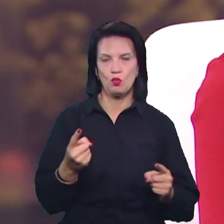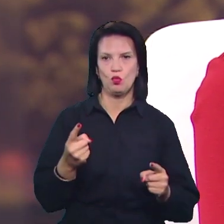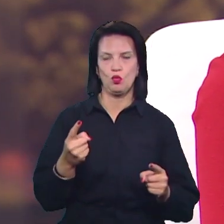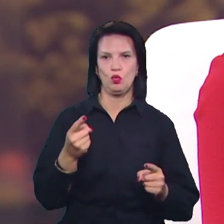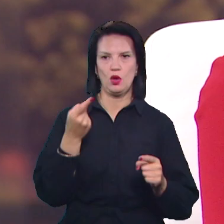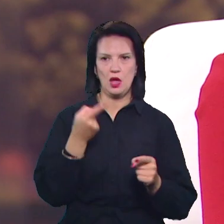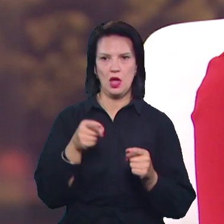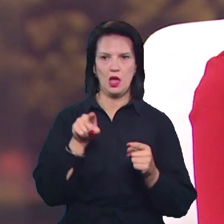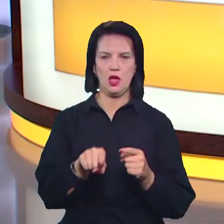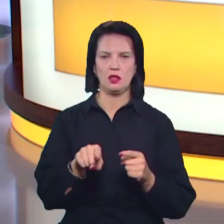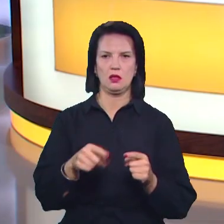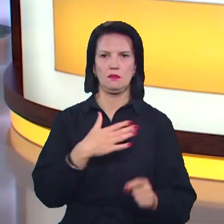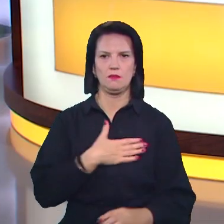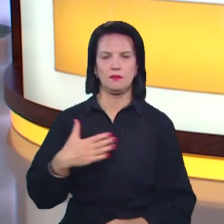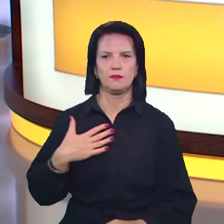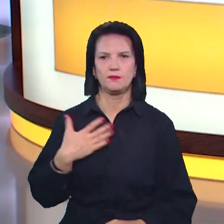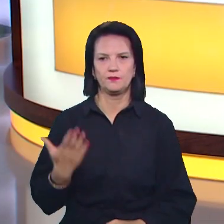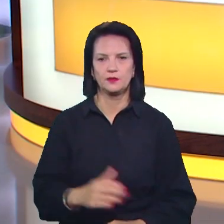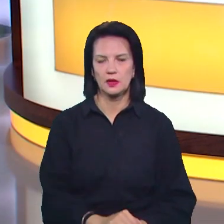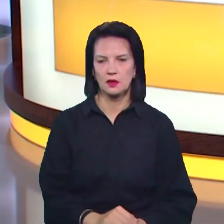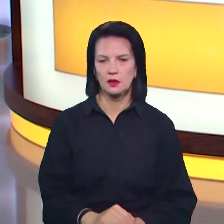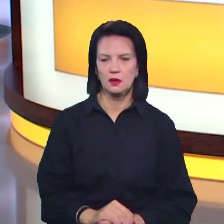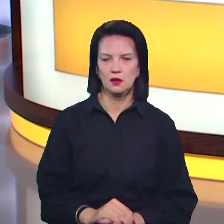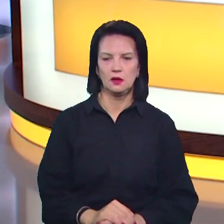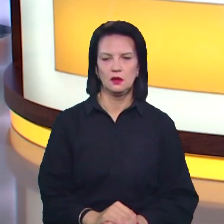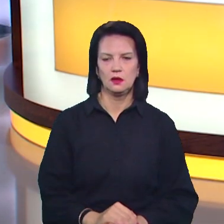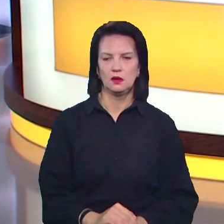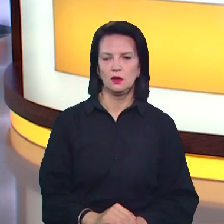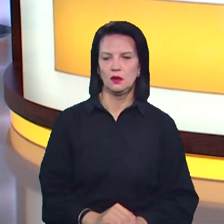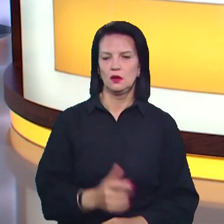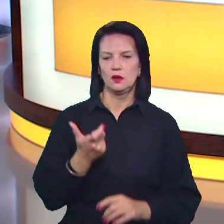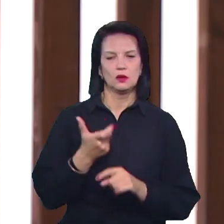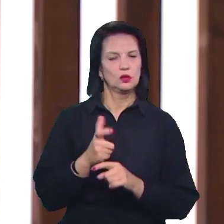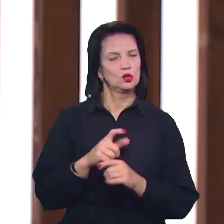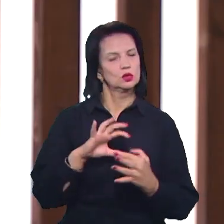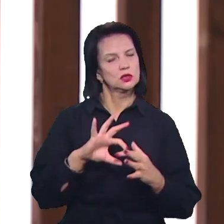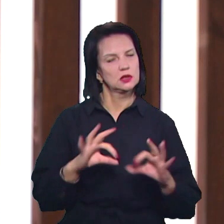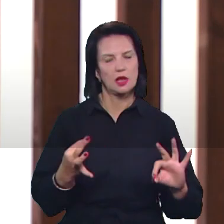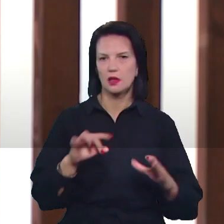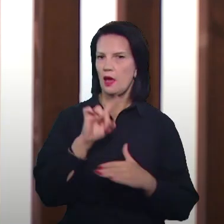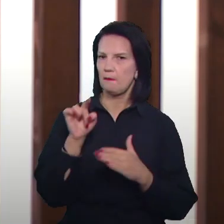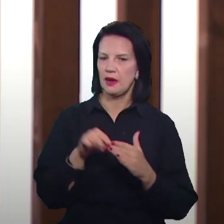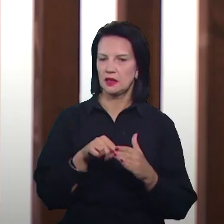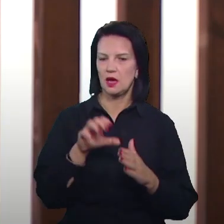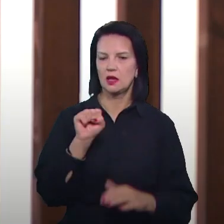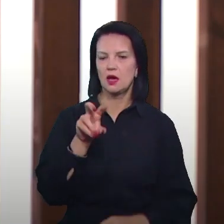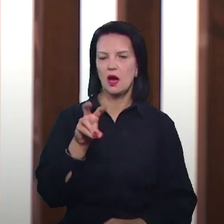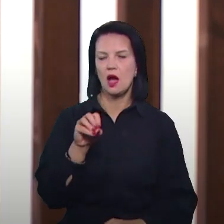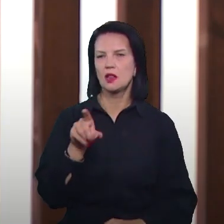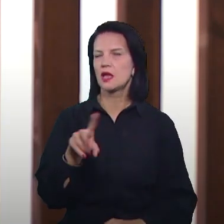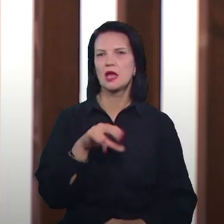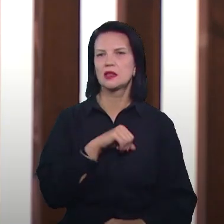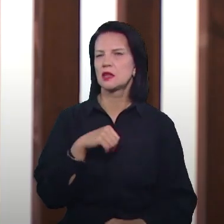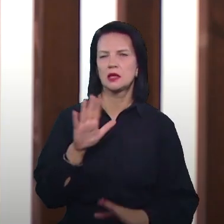різновид? Чому саме молочна залоза? Це дуже складне питання, але ж це не саме поширене.